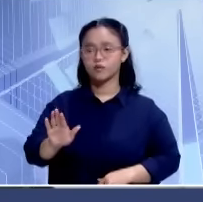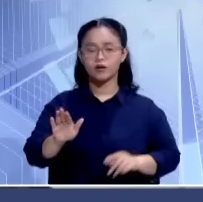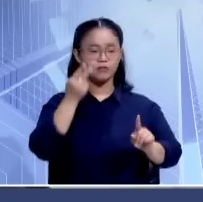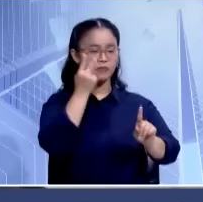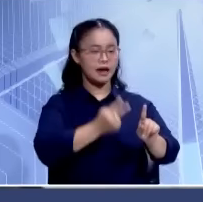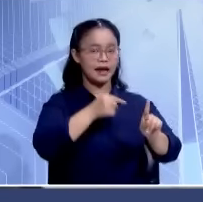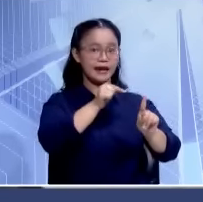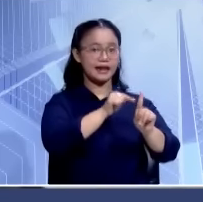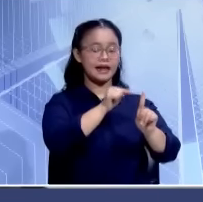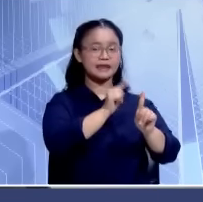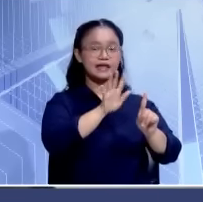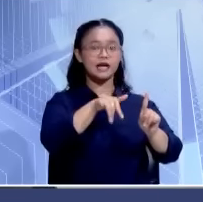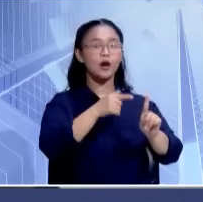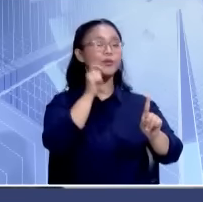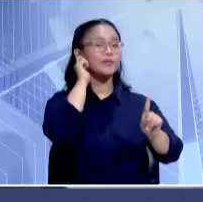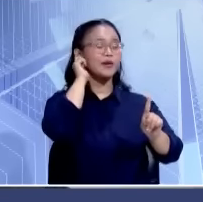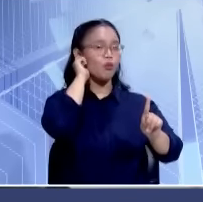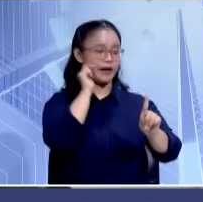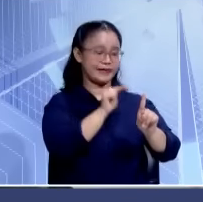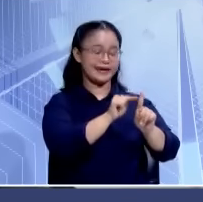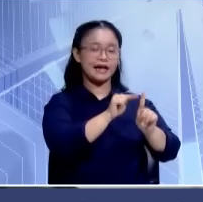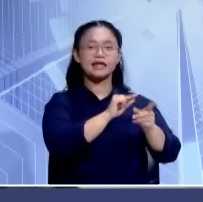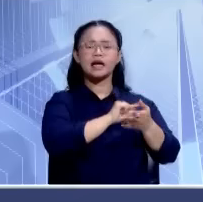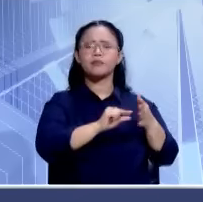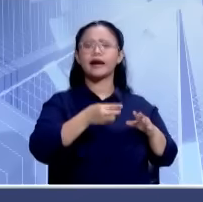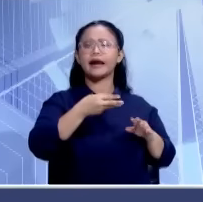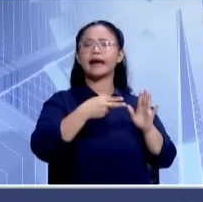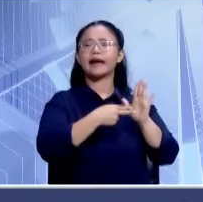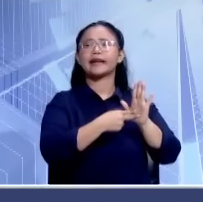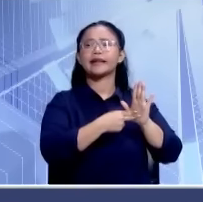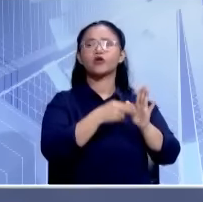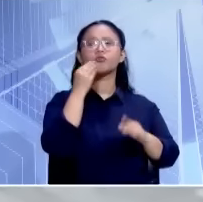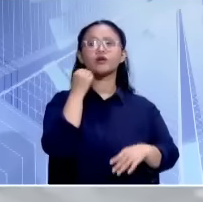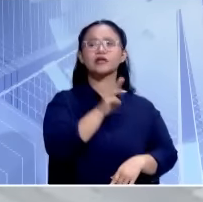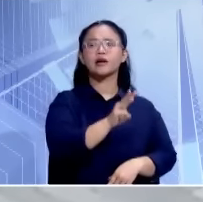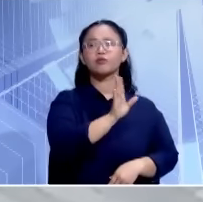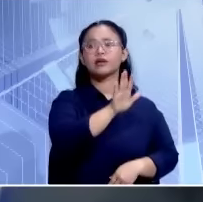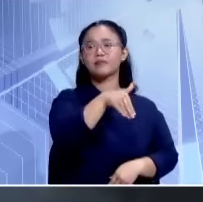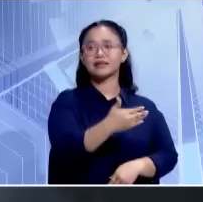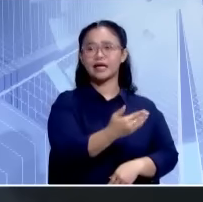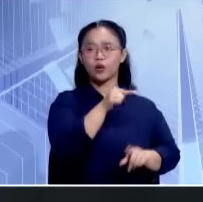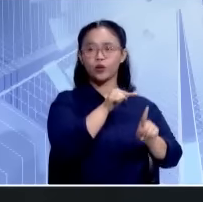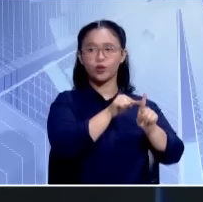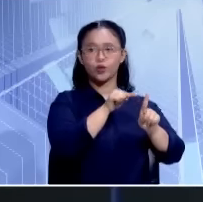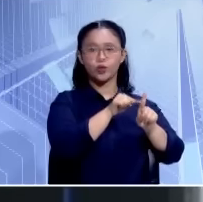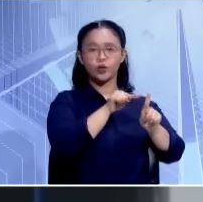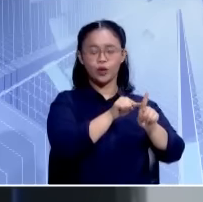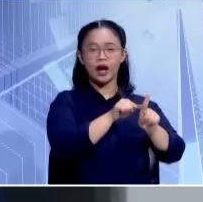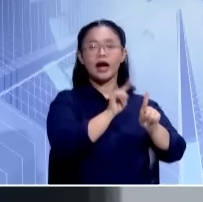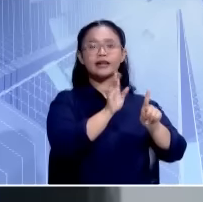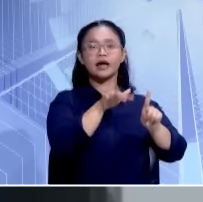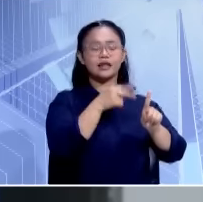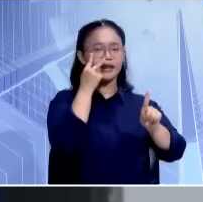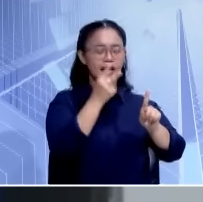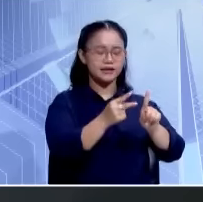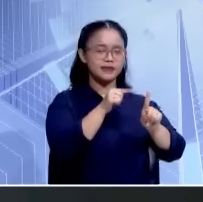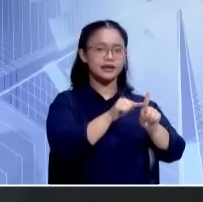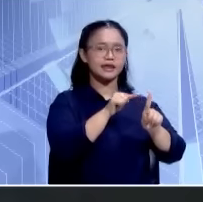Petugas memantau kedatangan seorang wanita, EN, 35 tahun, saat berkunjung ke lapas kelas 2A Salemba, Jakarta